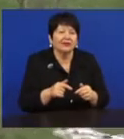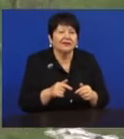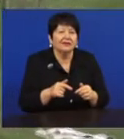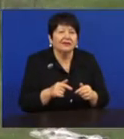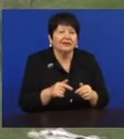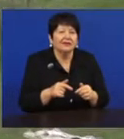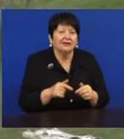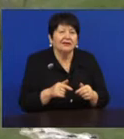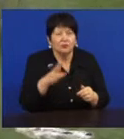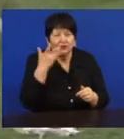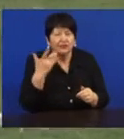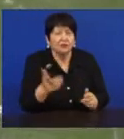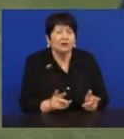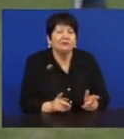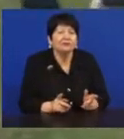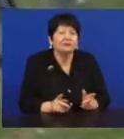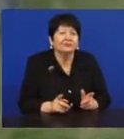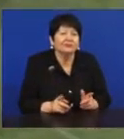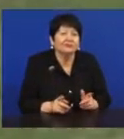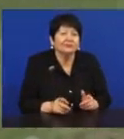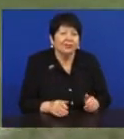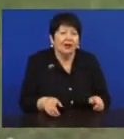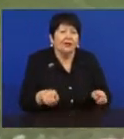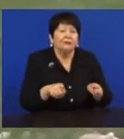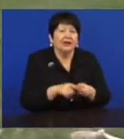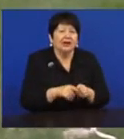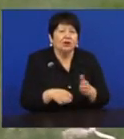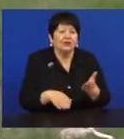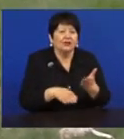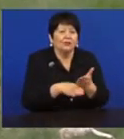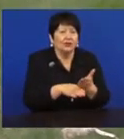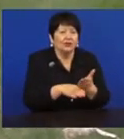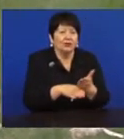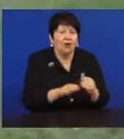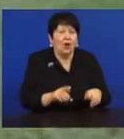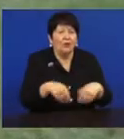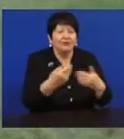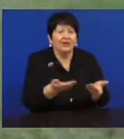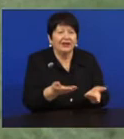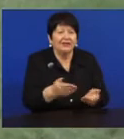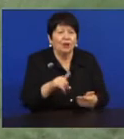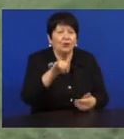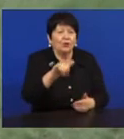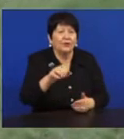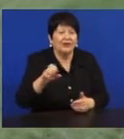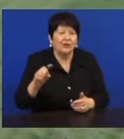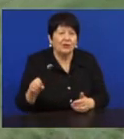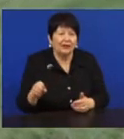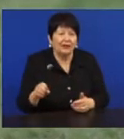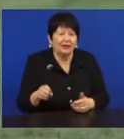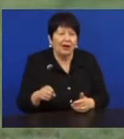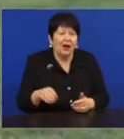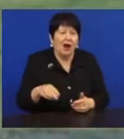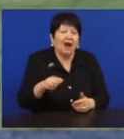aceste deșeuri. De ce e nevoie? Pe lângă suportul generos oferit de Uniunea Europeană